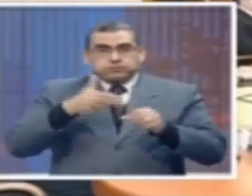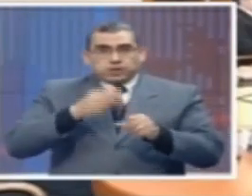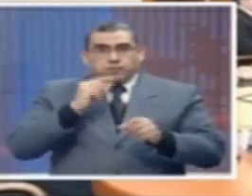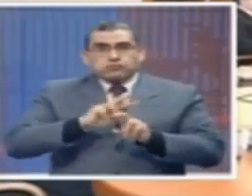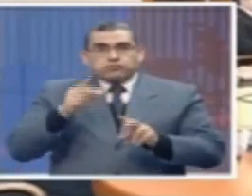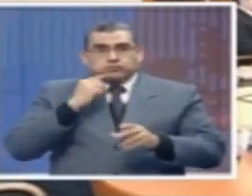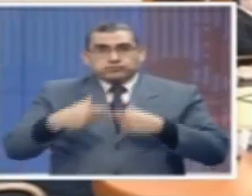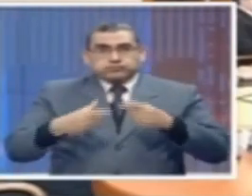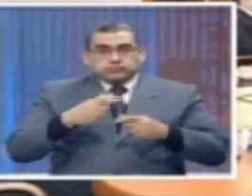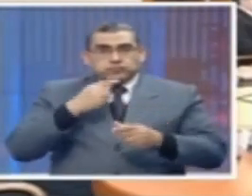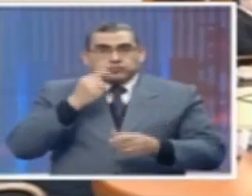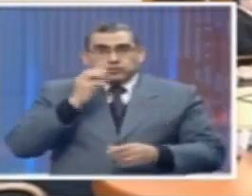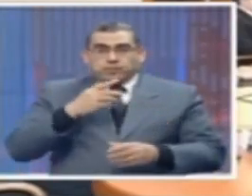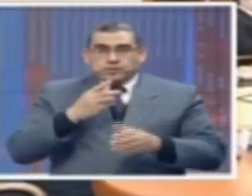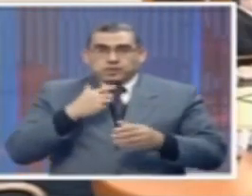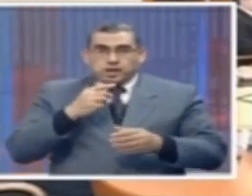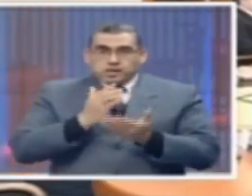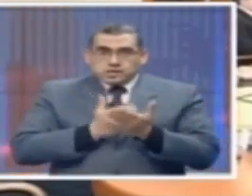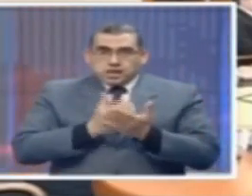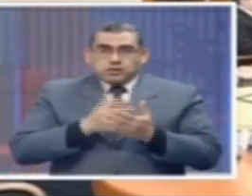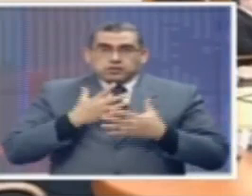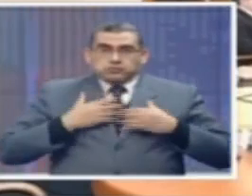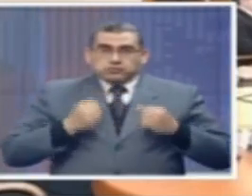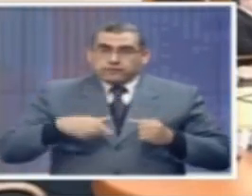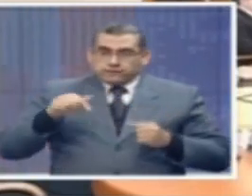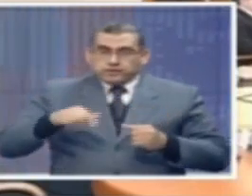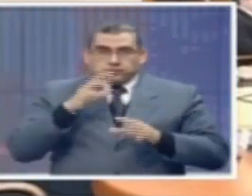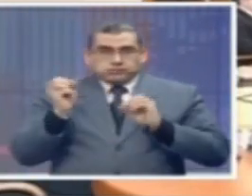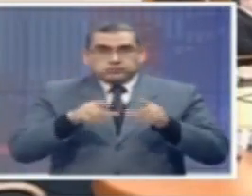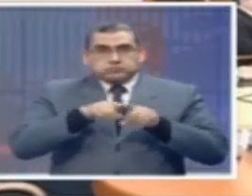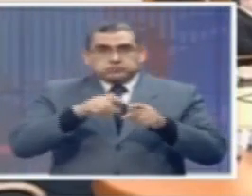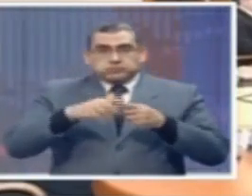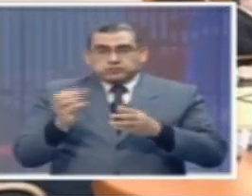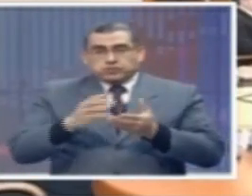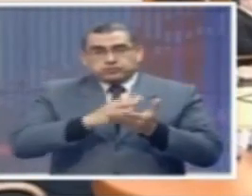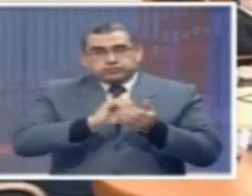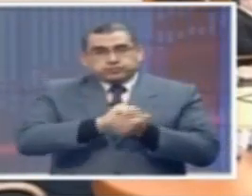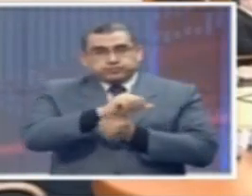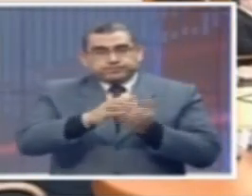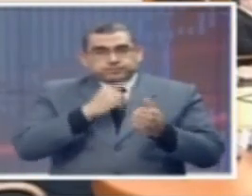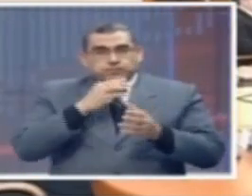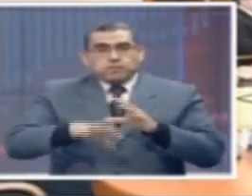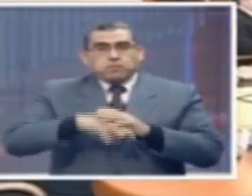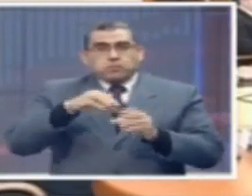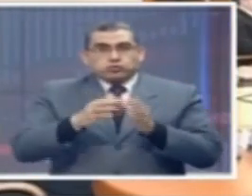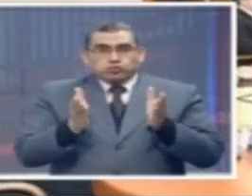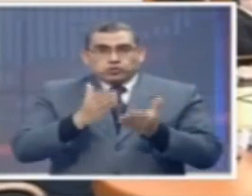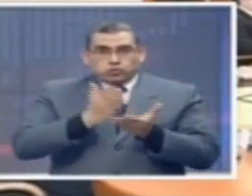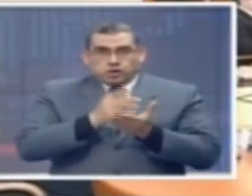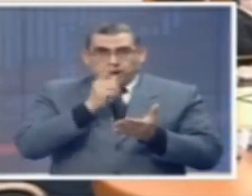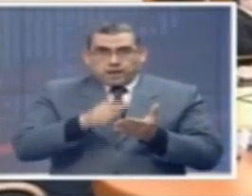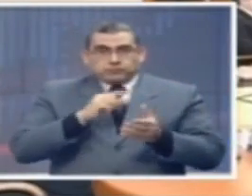مردود جديد بيئي واقتصادي واجتماعي مترابط في إطار المشروعات الصغيرة